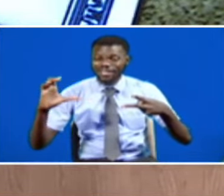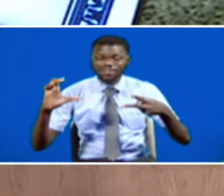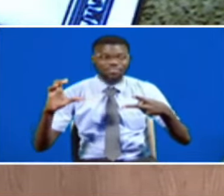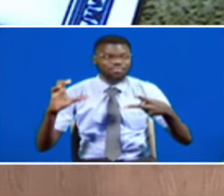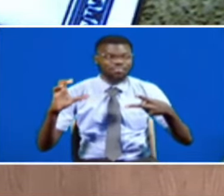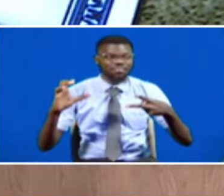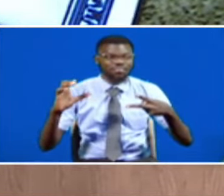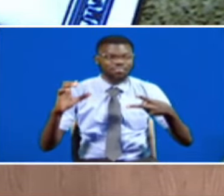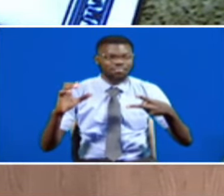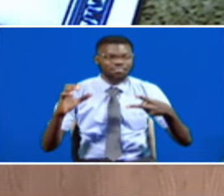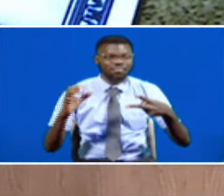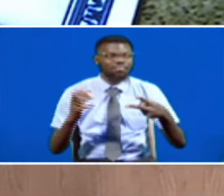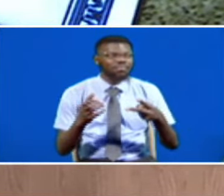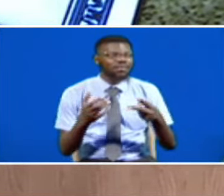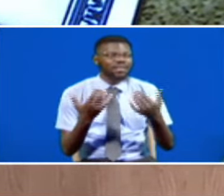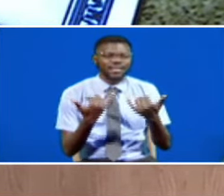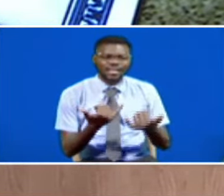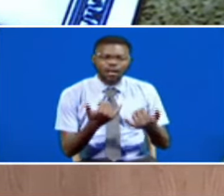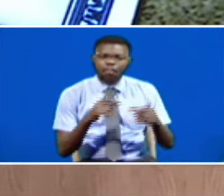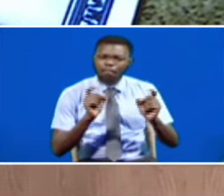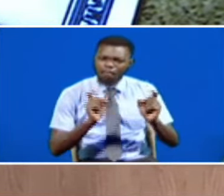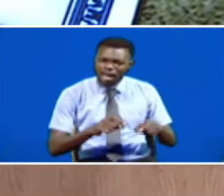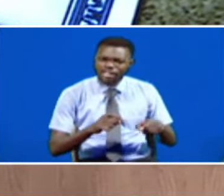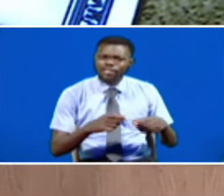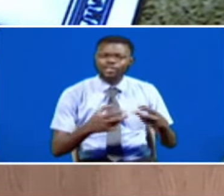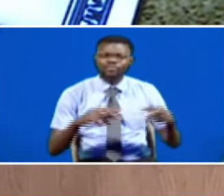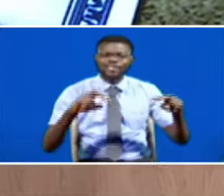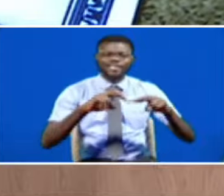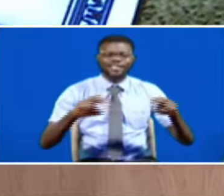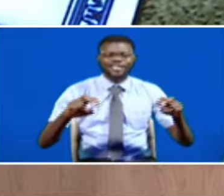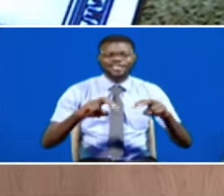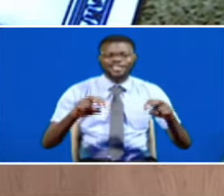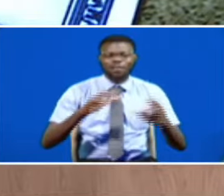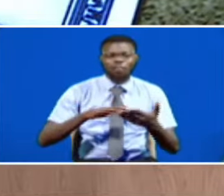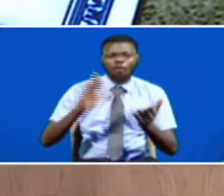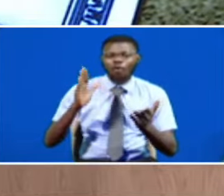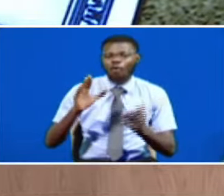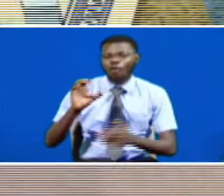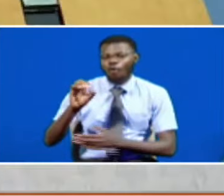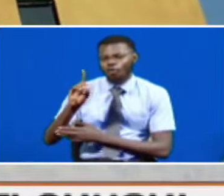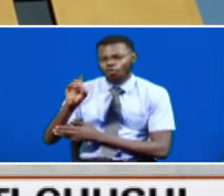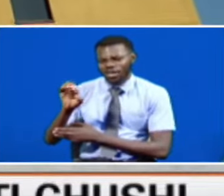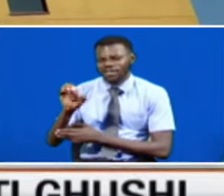EACC zikiwa na kibarua cha kuwakabili washukiwa. Ode Francis na taarifa hiyo.